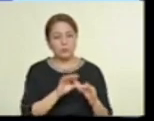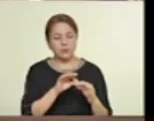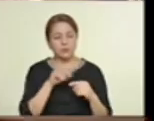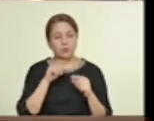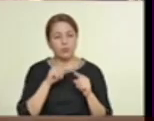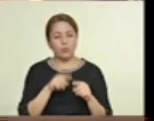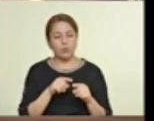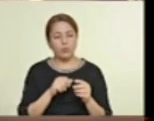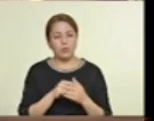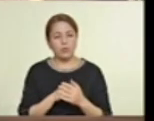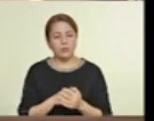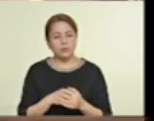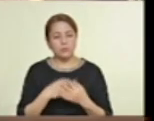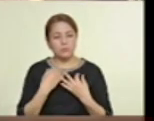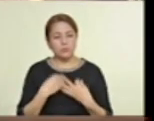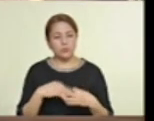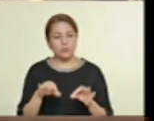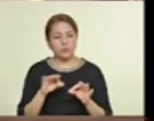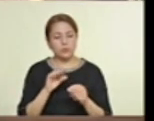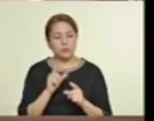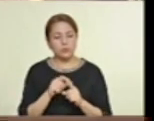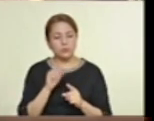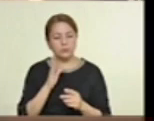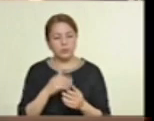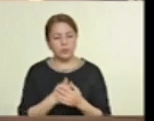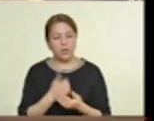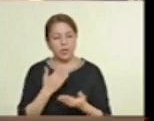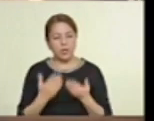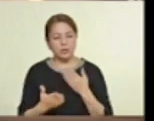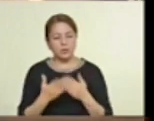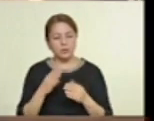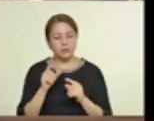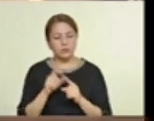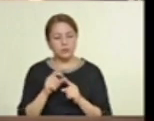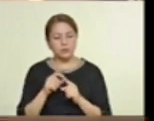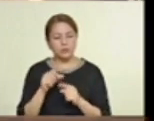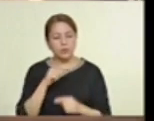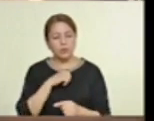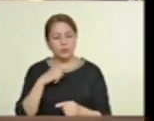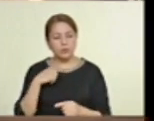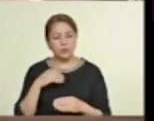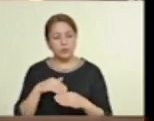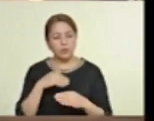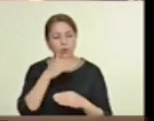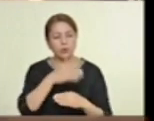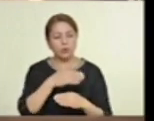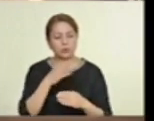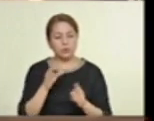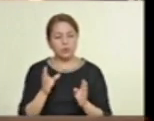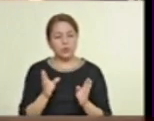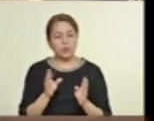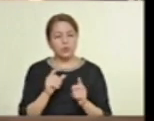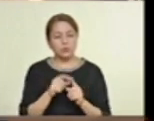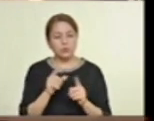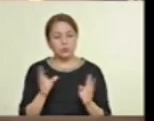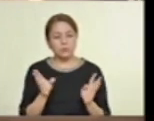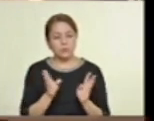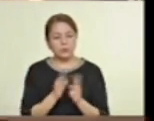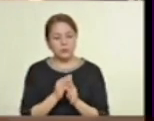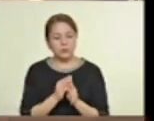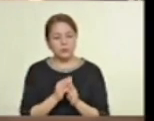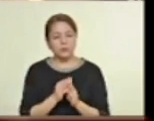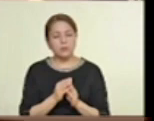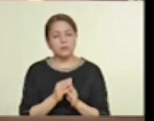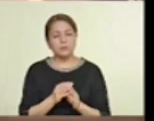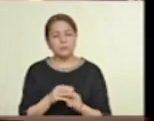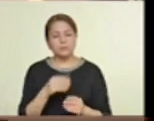u mustaqil so'z hisoblanadi. Agar so'z o'zidan oldingi so'z bilan birikib, birgalikda